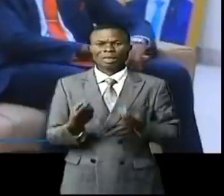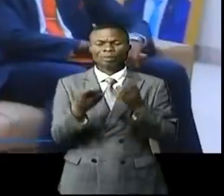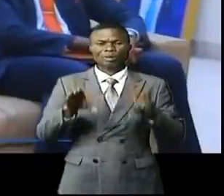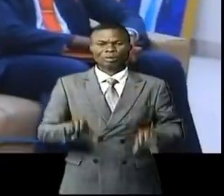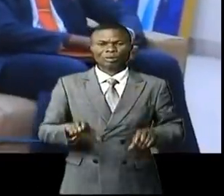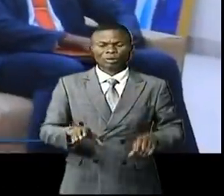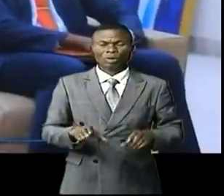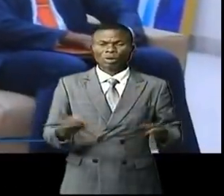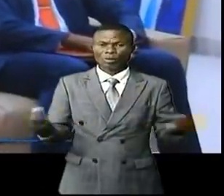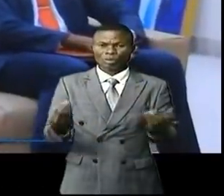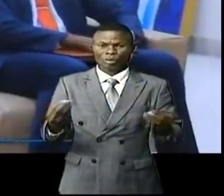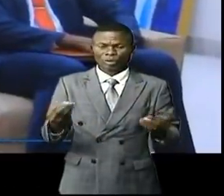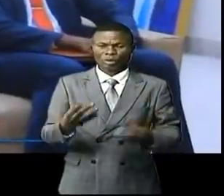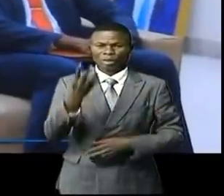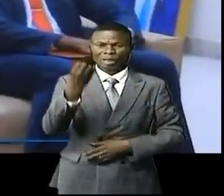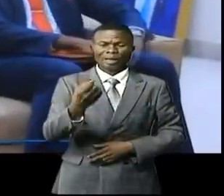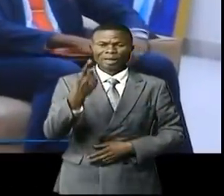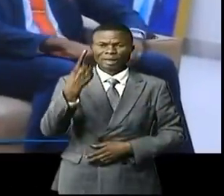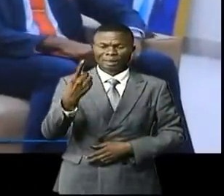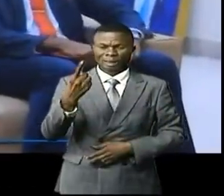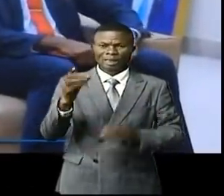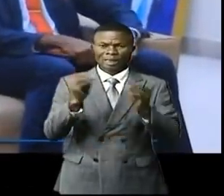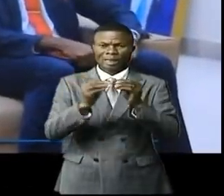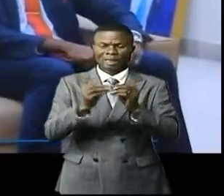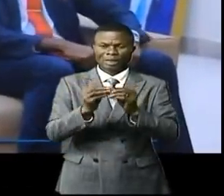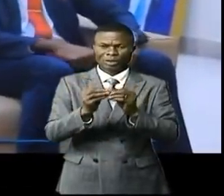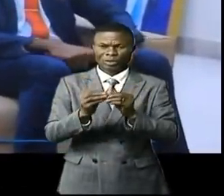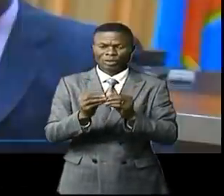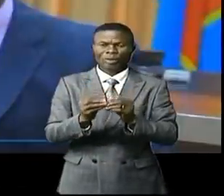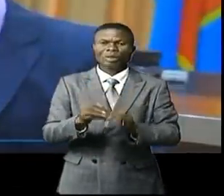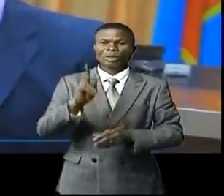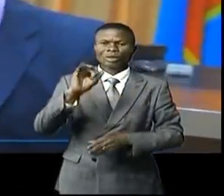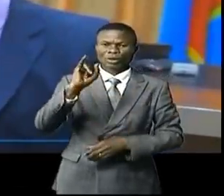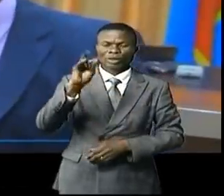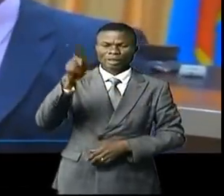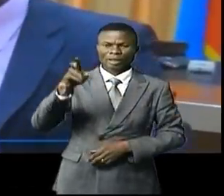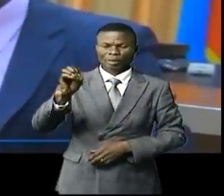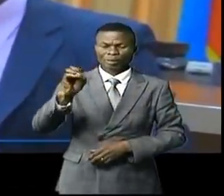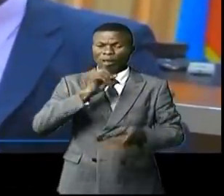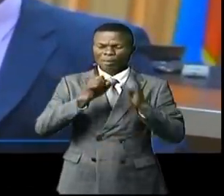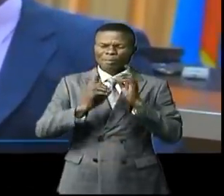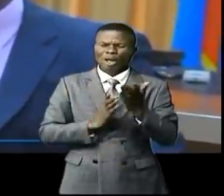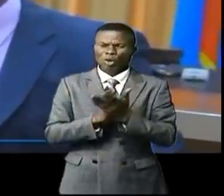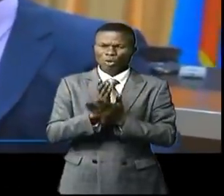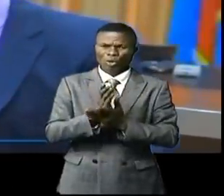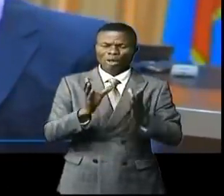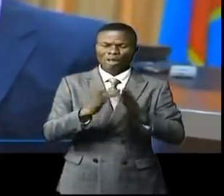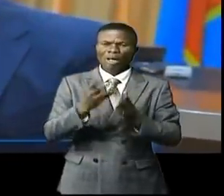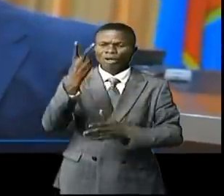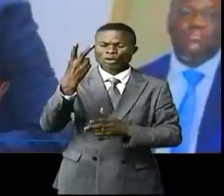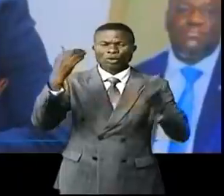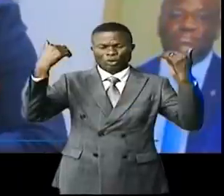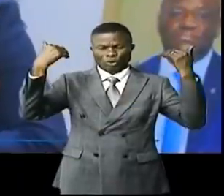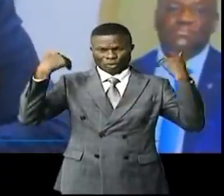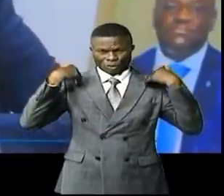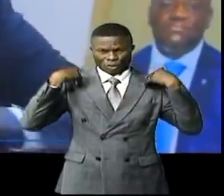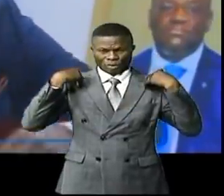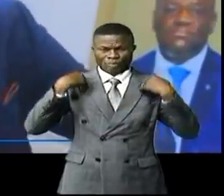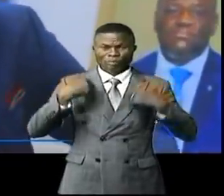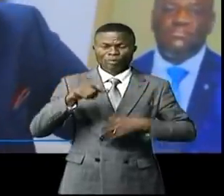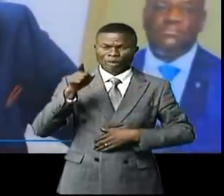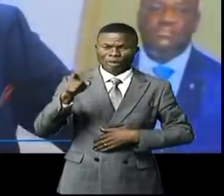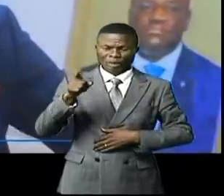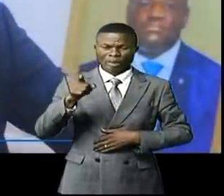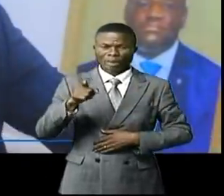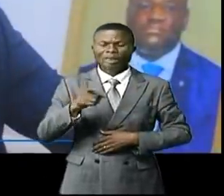à l'occasion de la 40e session ordinaire de l'IPAP. Après un échange fructueux avec les deux personnalités, Sifin Dotif Moyo